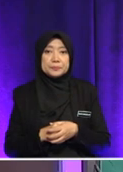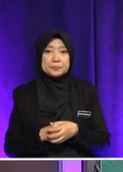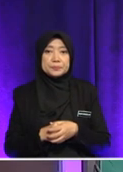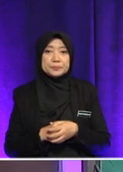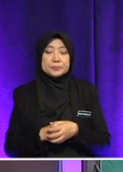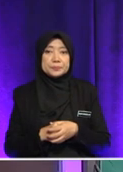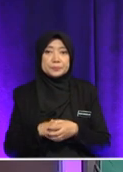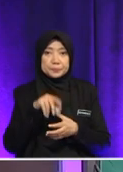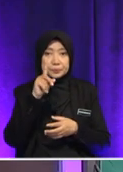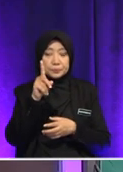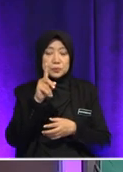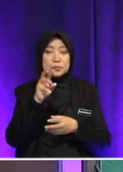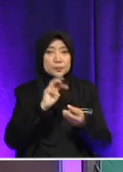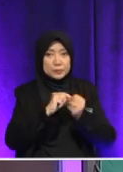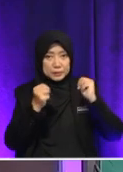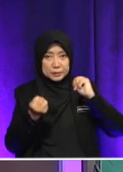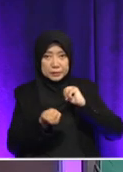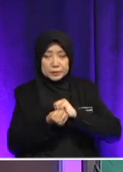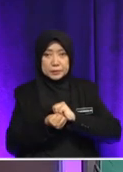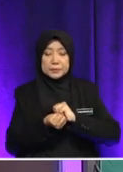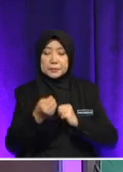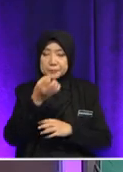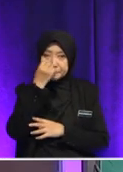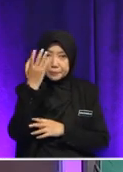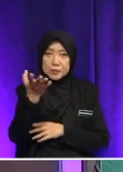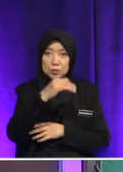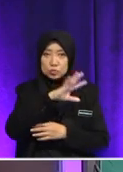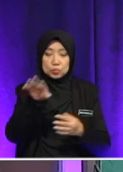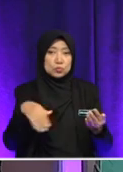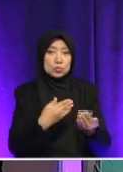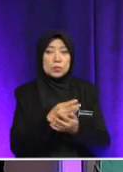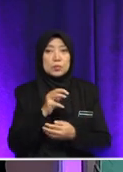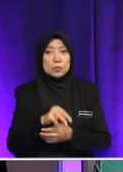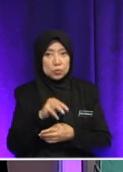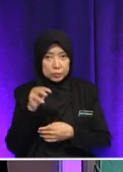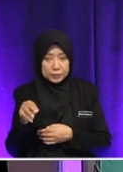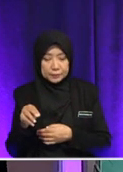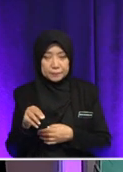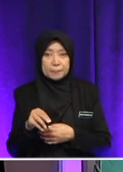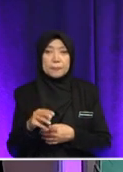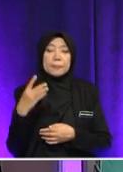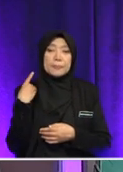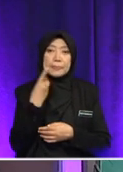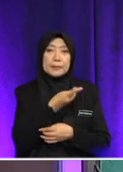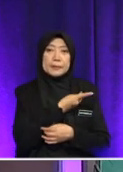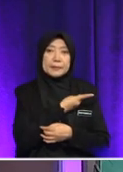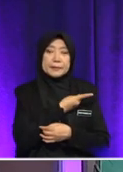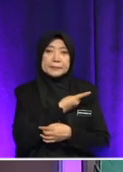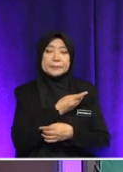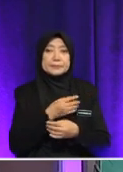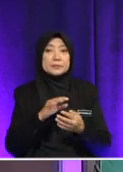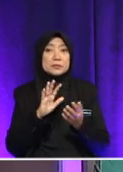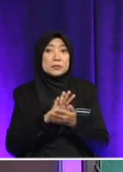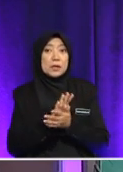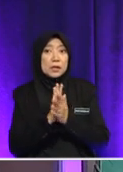isu kepada semua murid dan juga ini sebagai seorang juru terbagunan